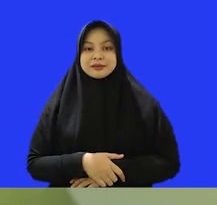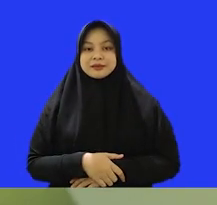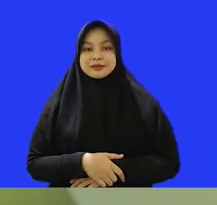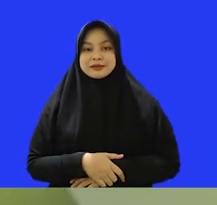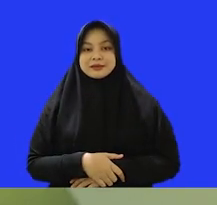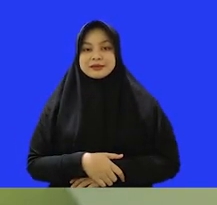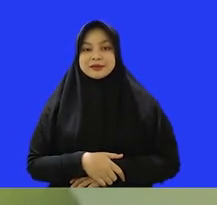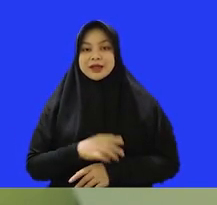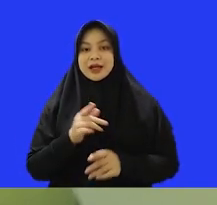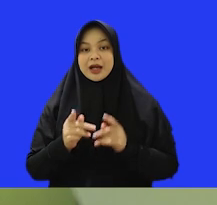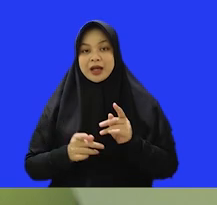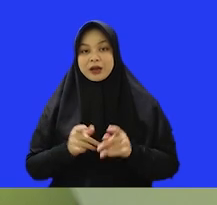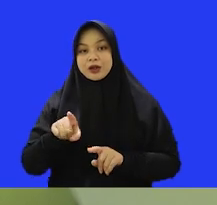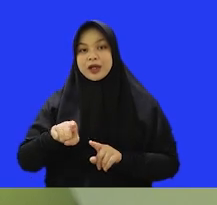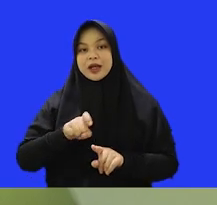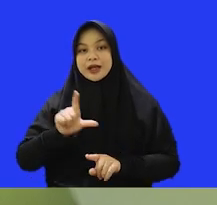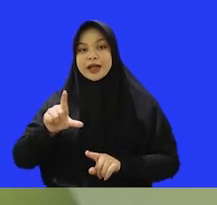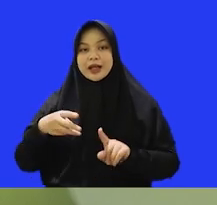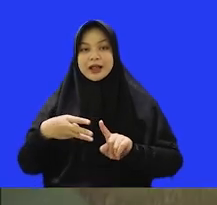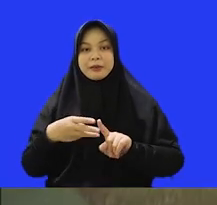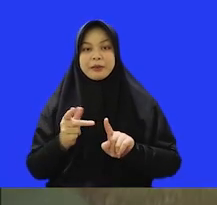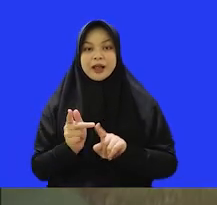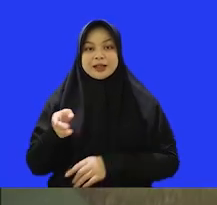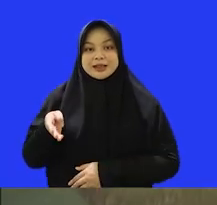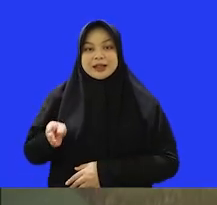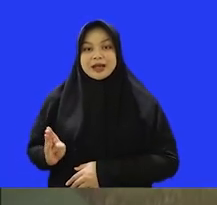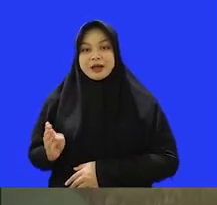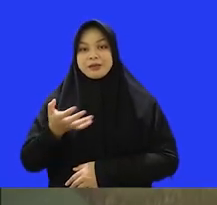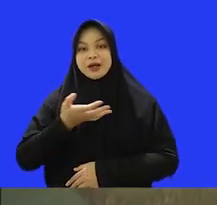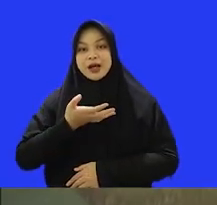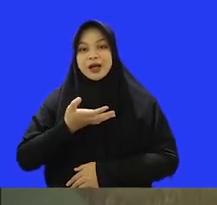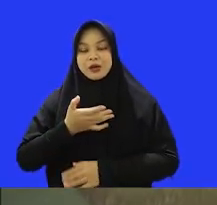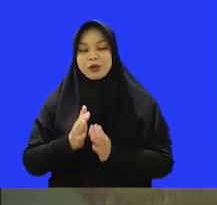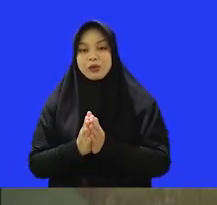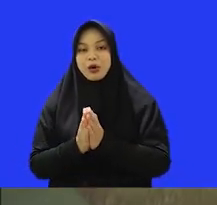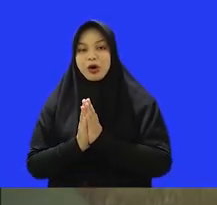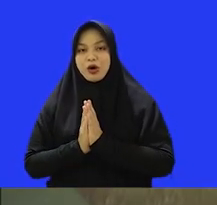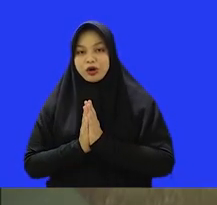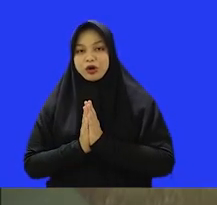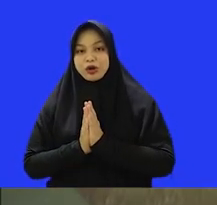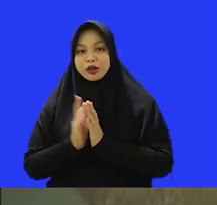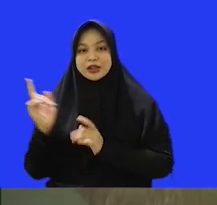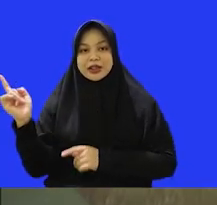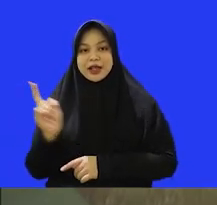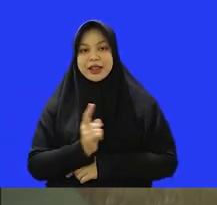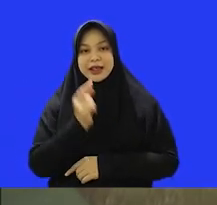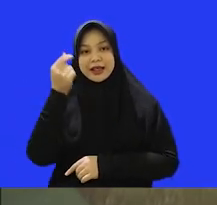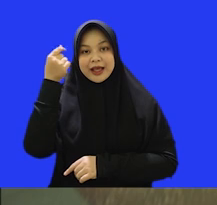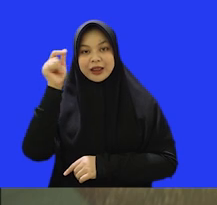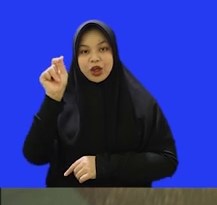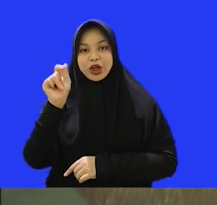Nah, kalau dari LBH Sigap berkenan, mohon untuk segera ke kantor ya, Mas.